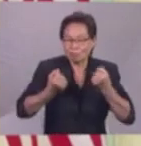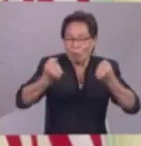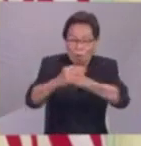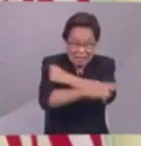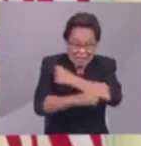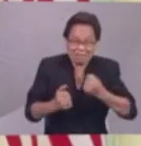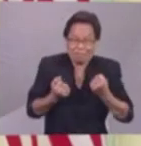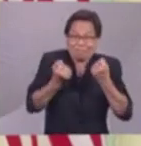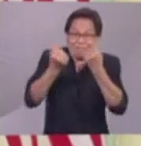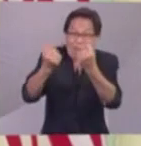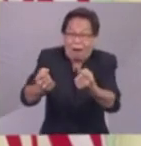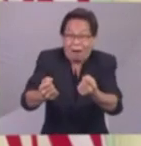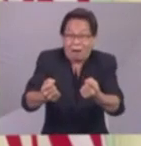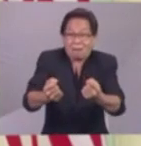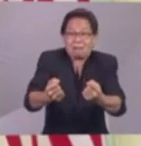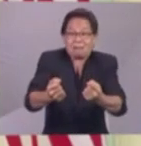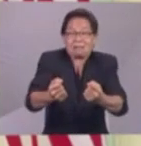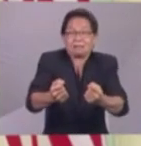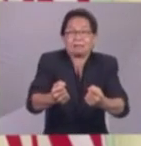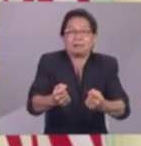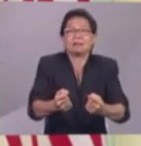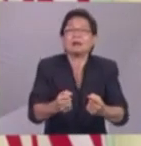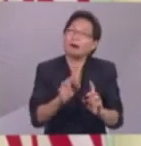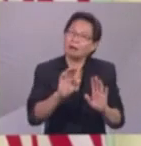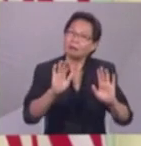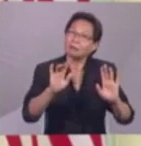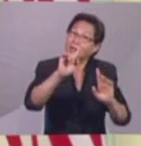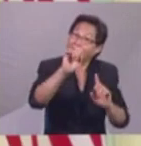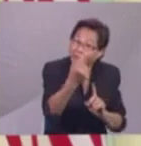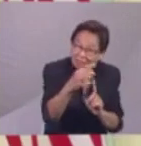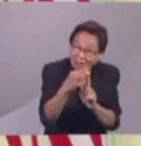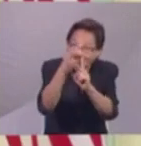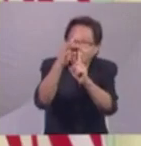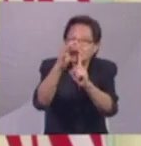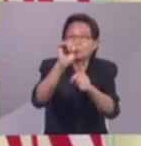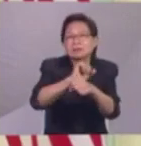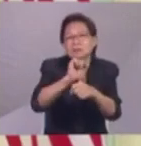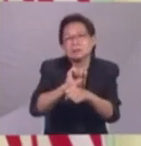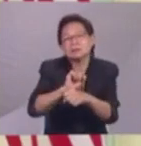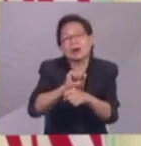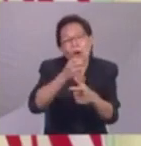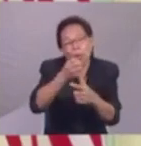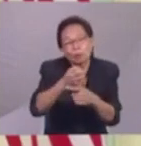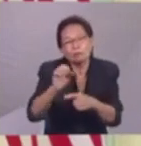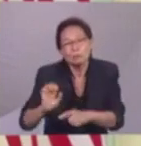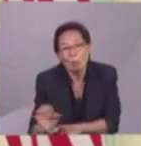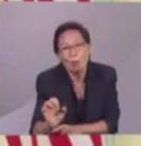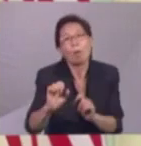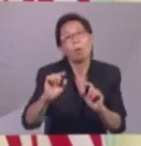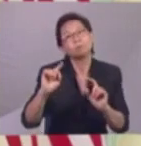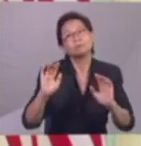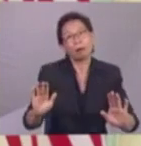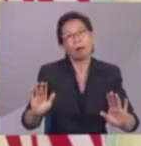kecuali kes-kes kecemasan atau kerja. Dan kebenaran rentas